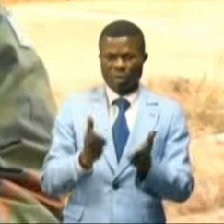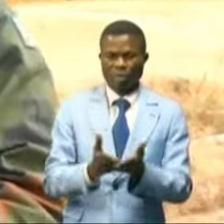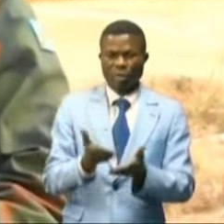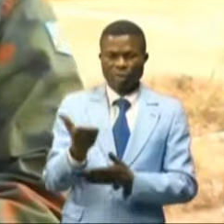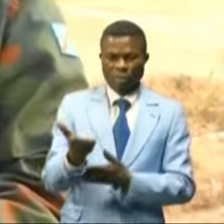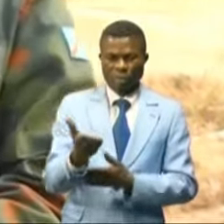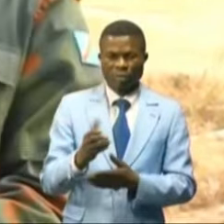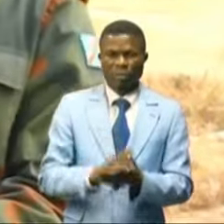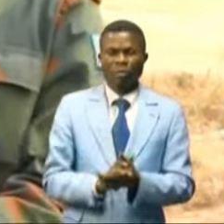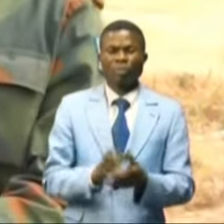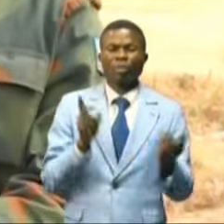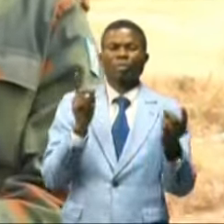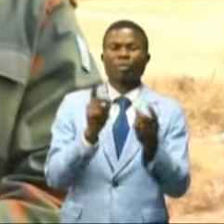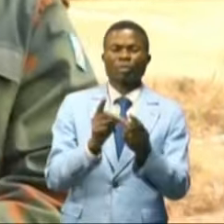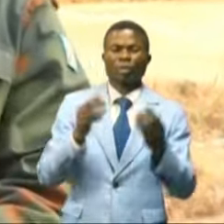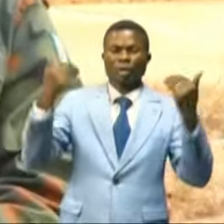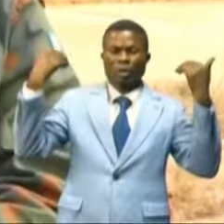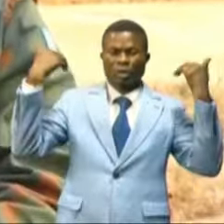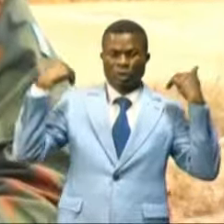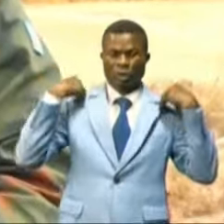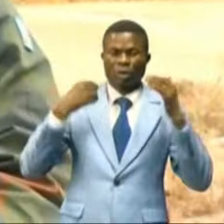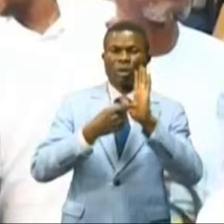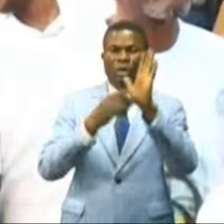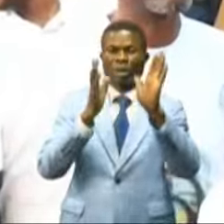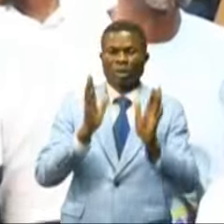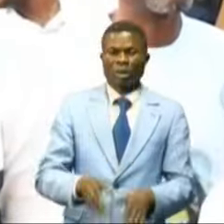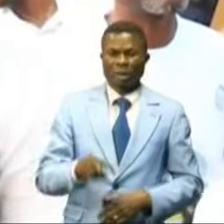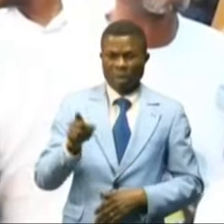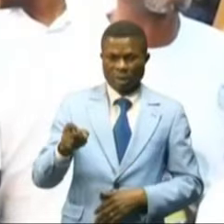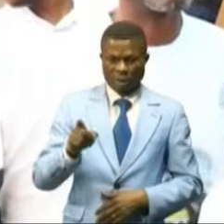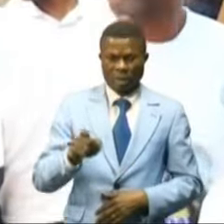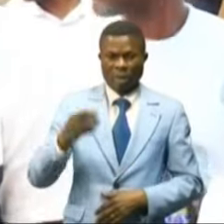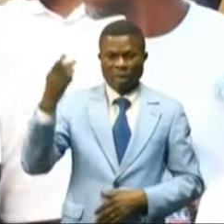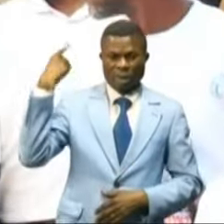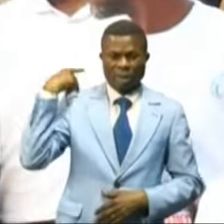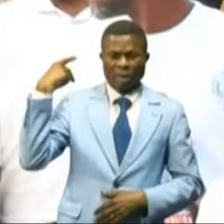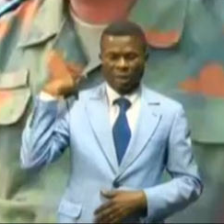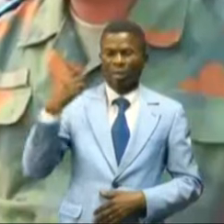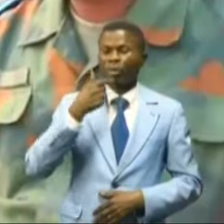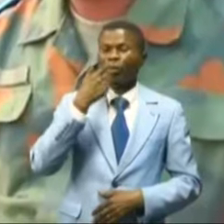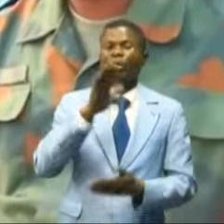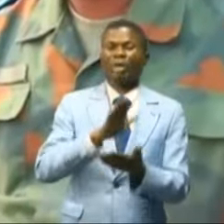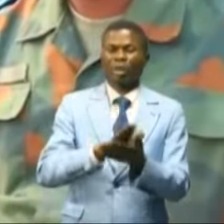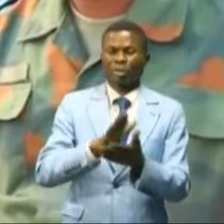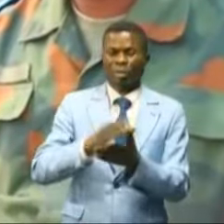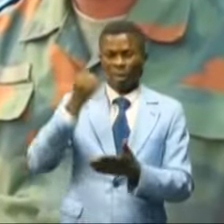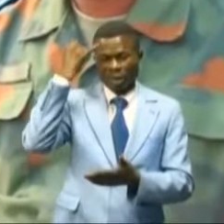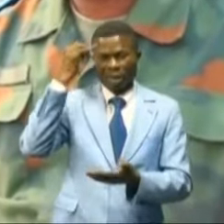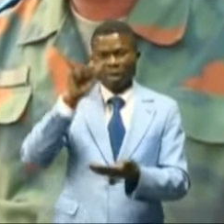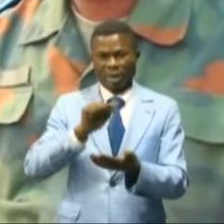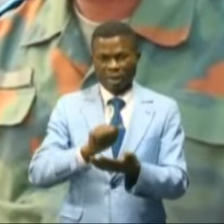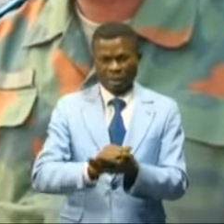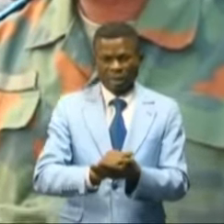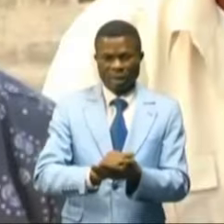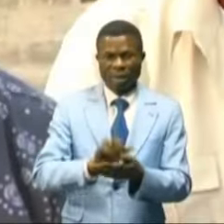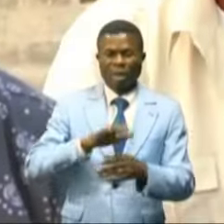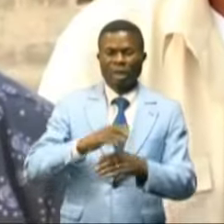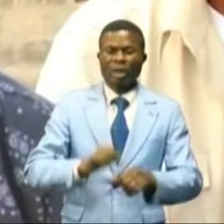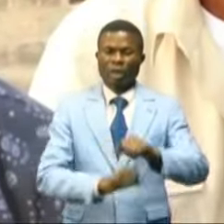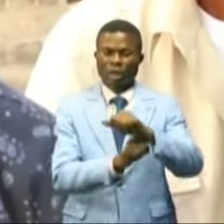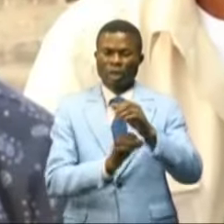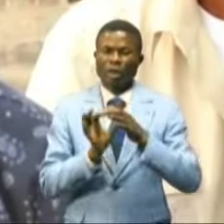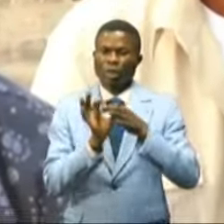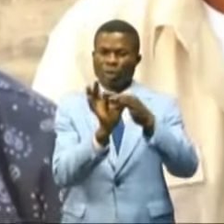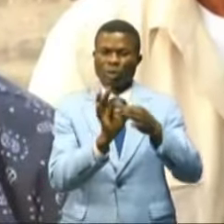c'est le major Mbidi, représentant des FARDC. Il a félicité l'honorable Moukoko pour cette initiative. Ceci vient appuyer la